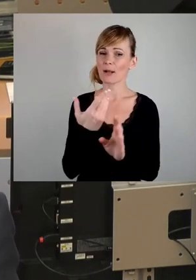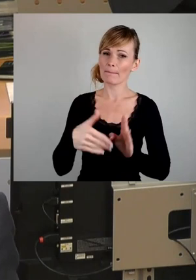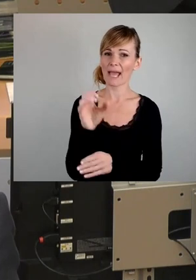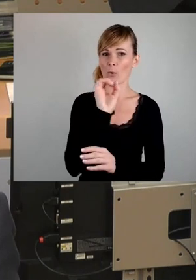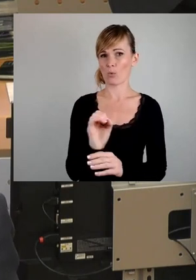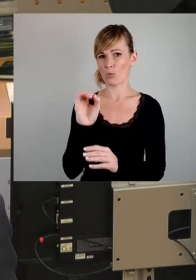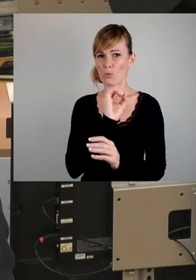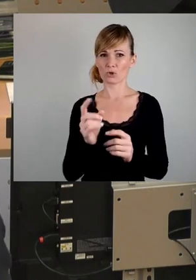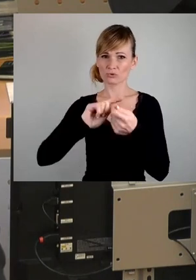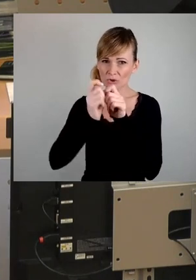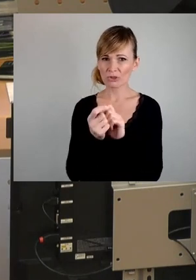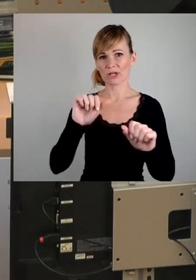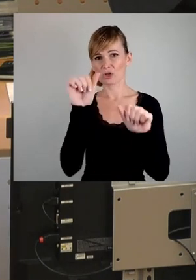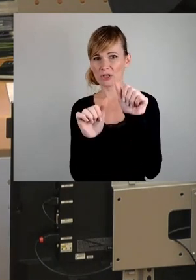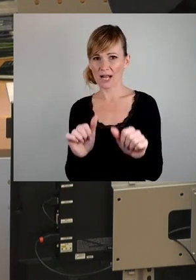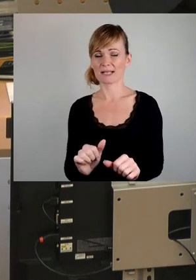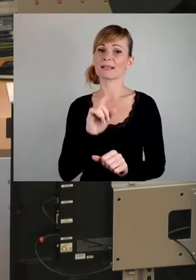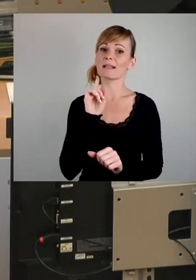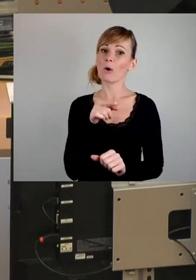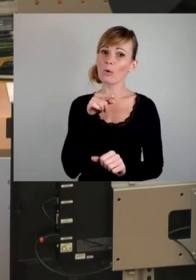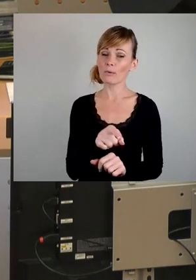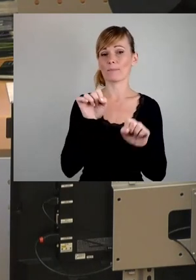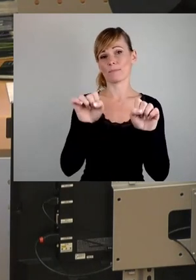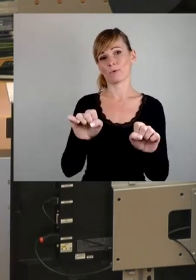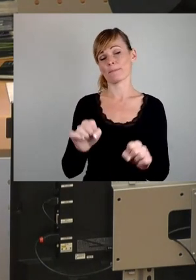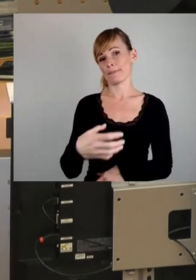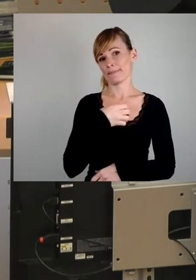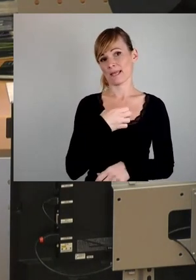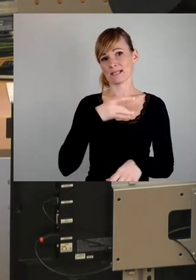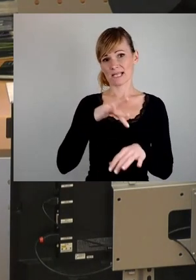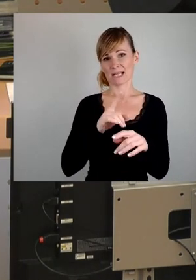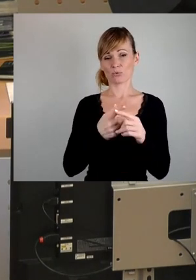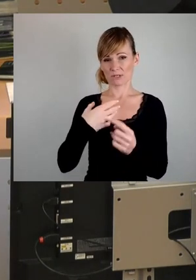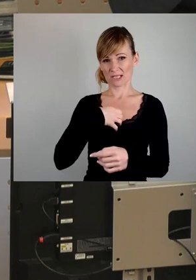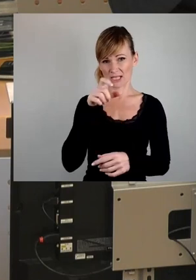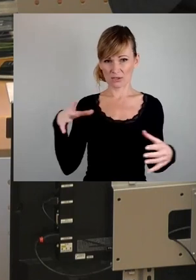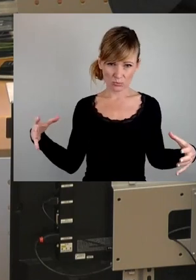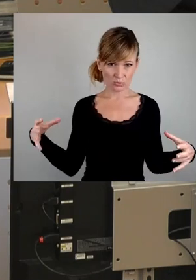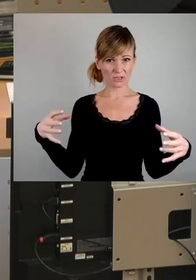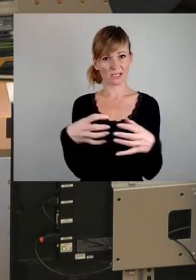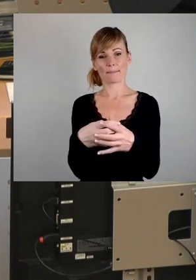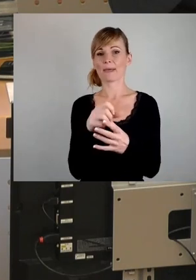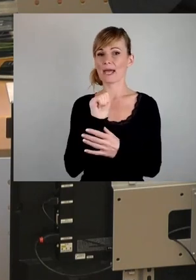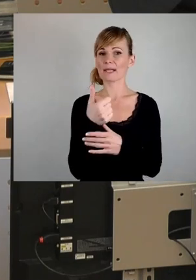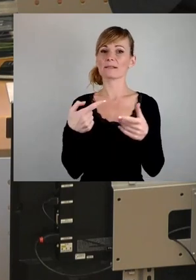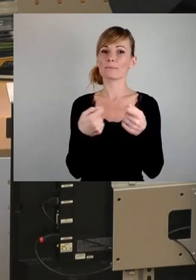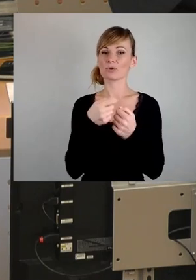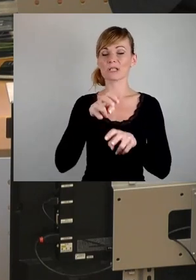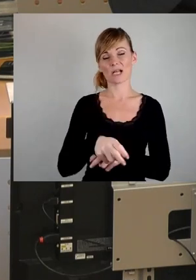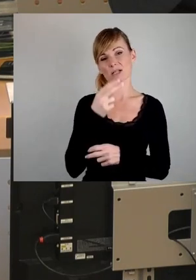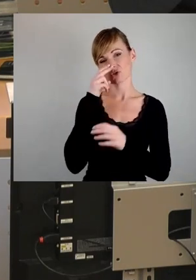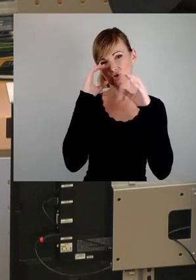gestalten. Es ist auch die Möglichkeit, die Dresdnerinnen und Dresdner zusammenzubringen und die erste Bundesgartenschau nach Sachsen zu